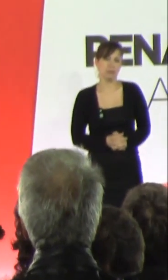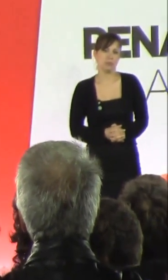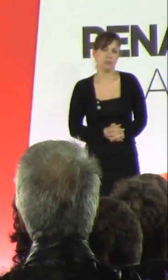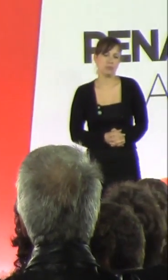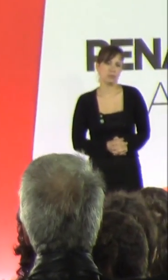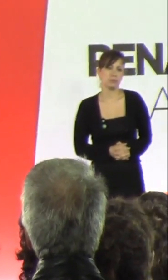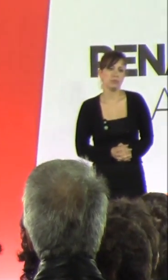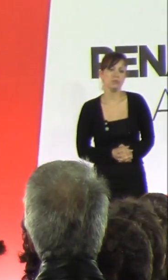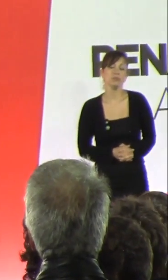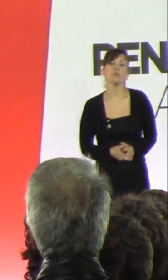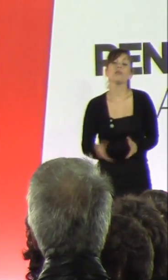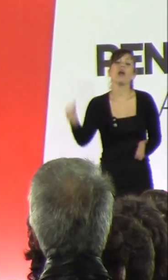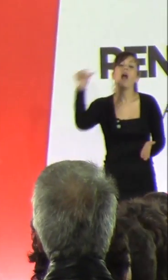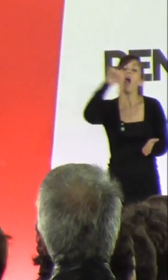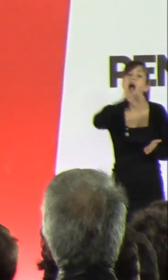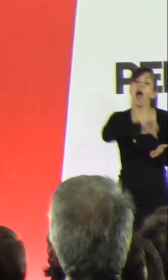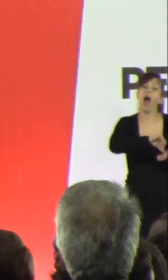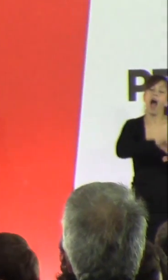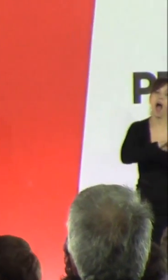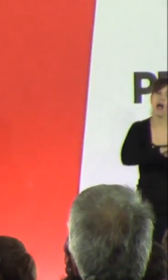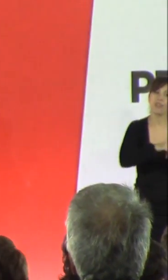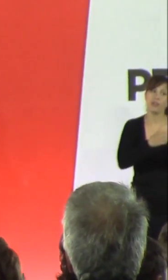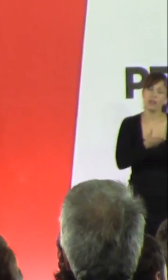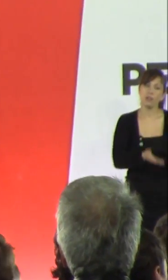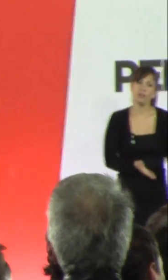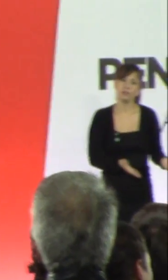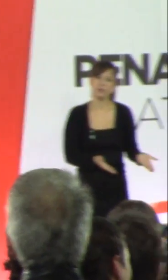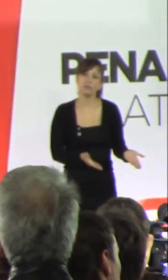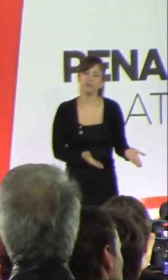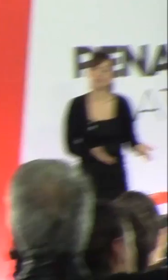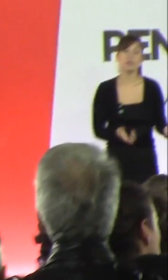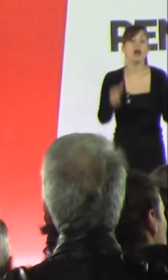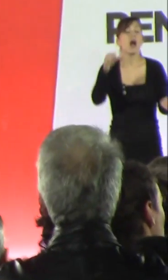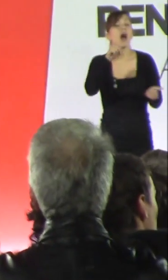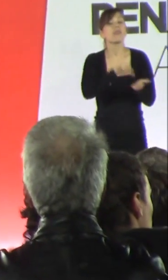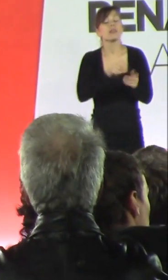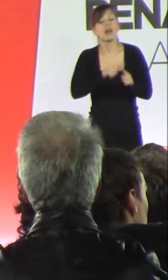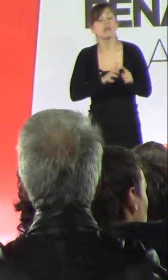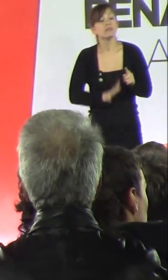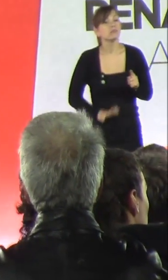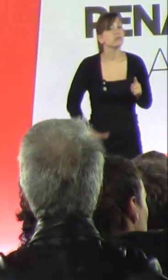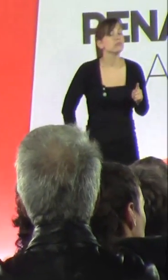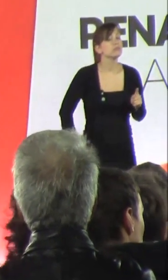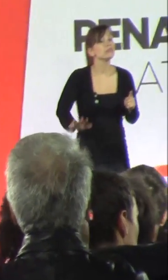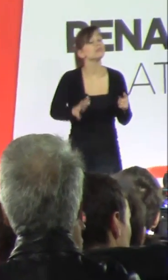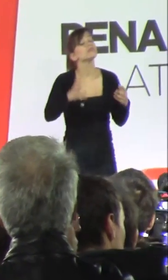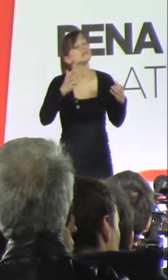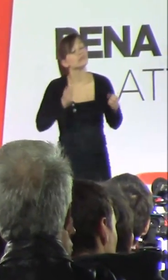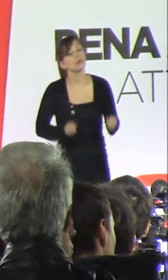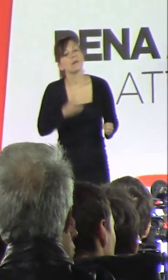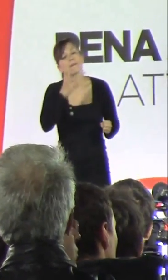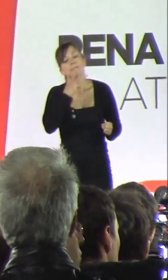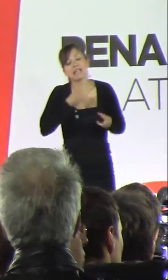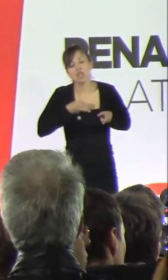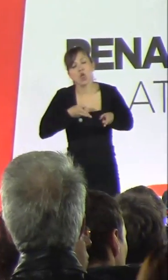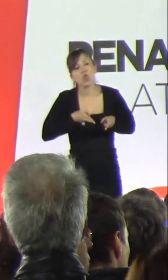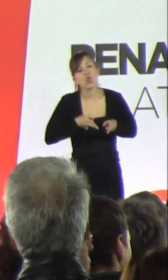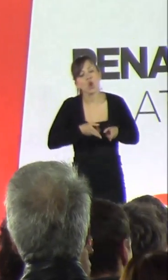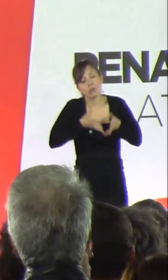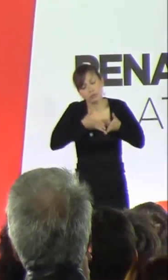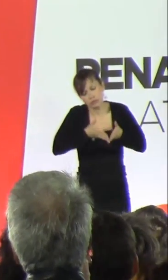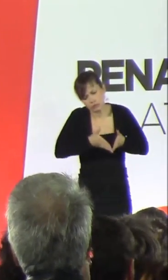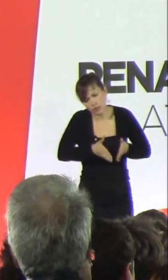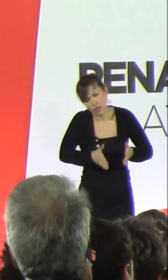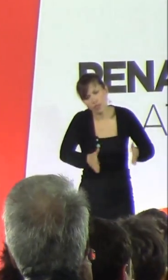Και η Αττική και η Αθήνα, η Αττική και η Αθήνα θα ανοίξουν το δρόμο αυτής